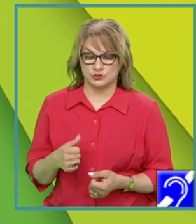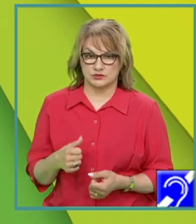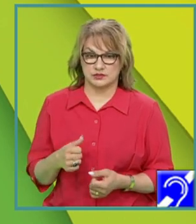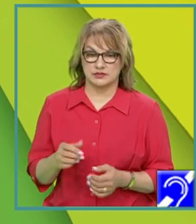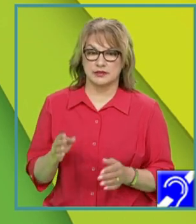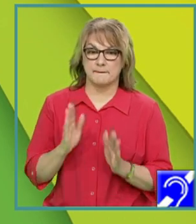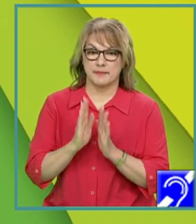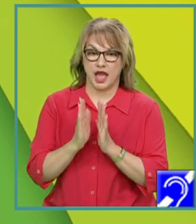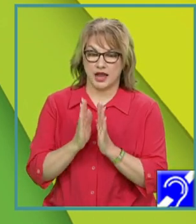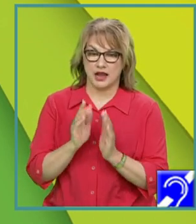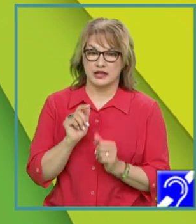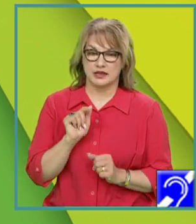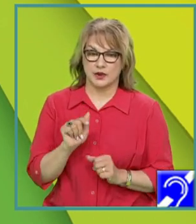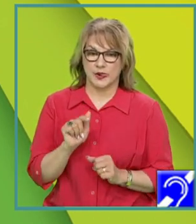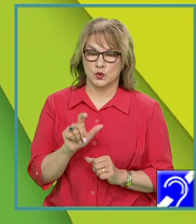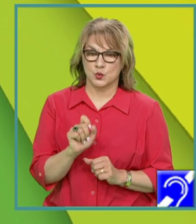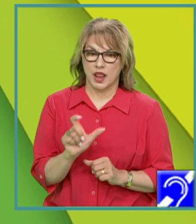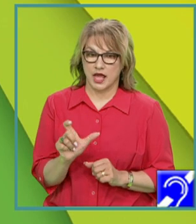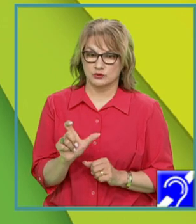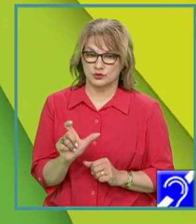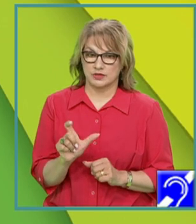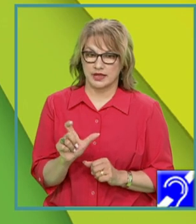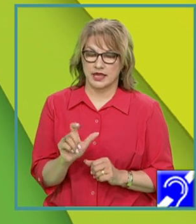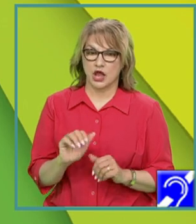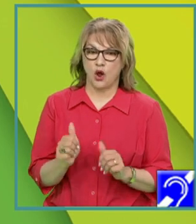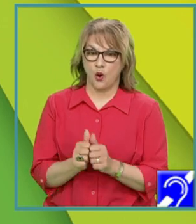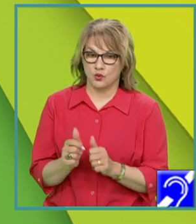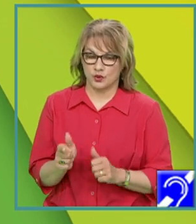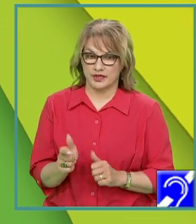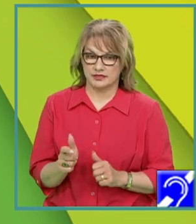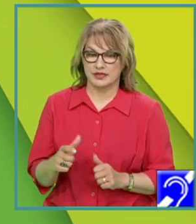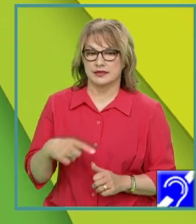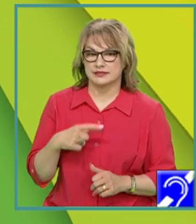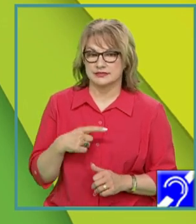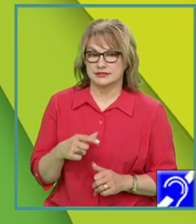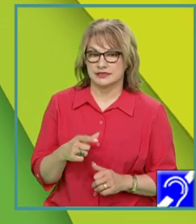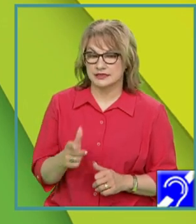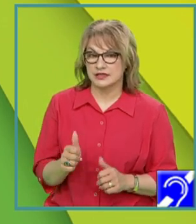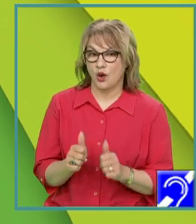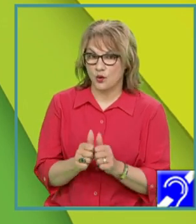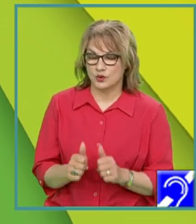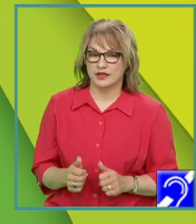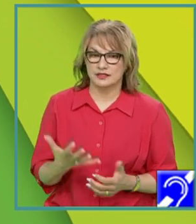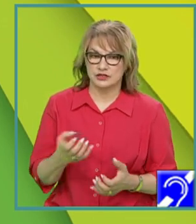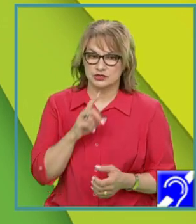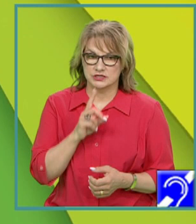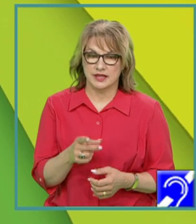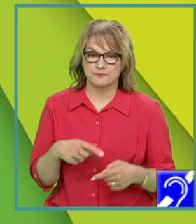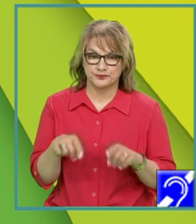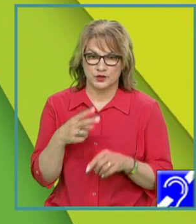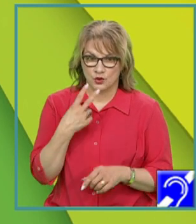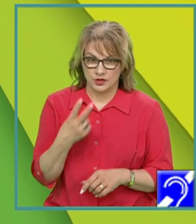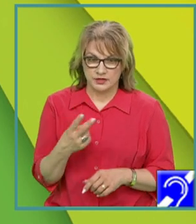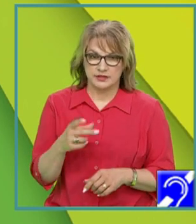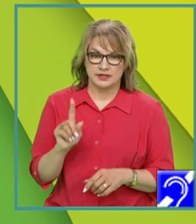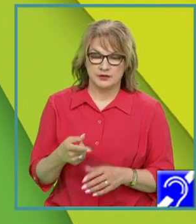paralele cu laturile congruente sunt congruente Adică noi trebuie